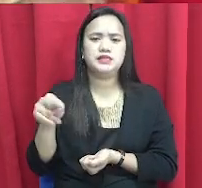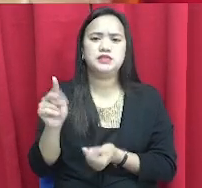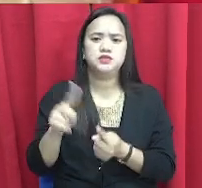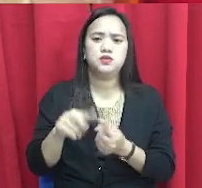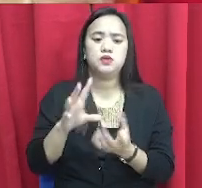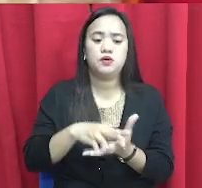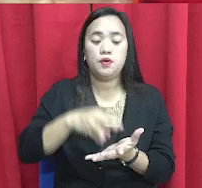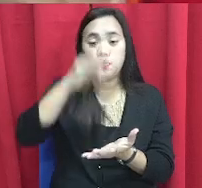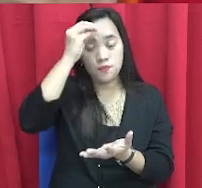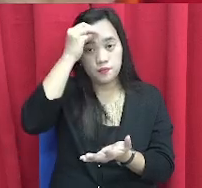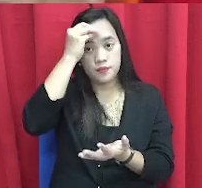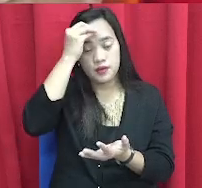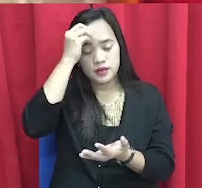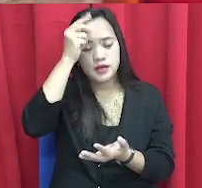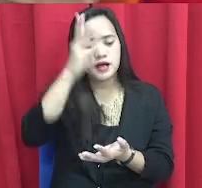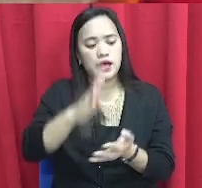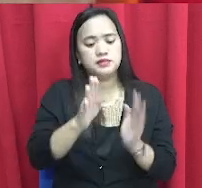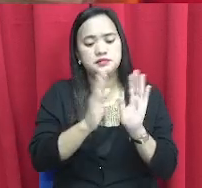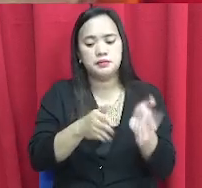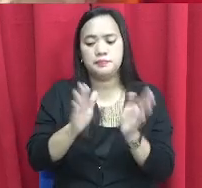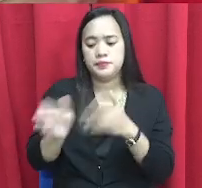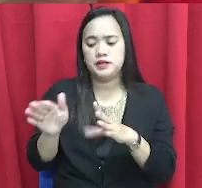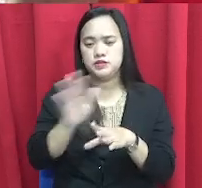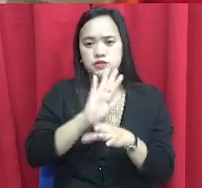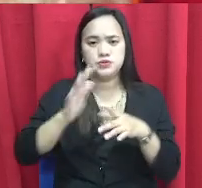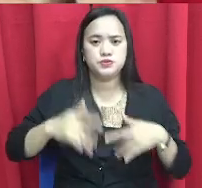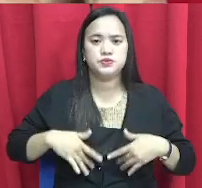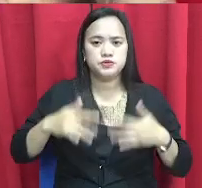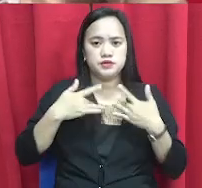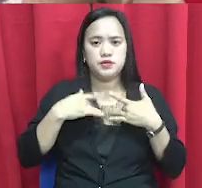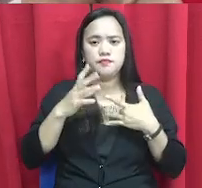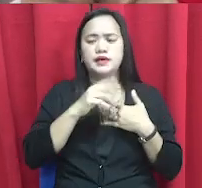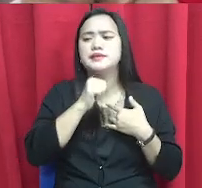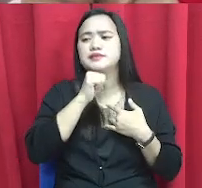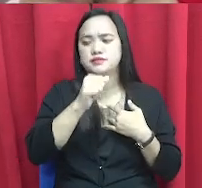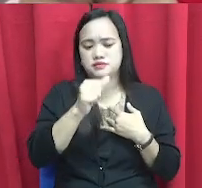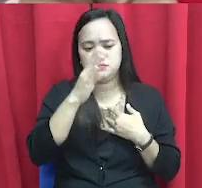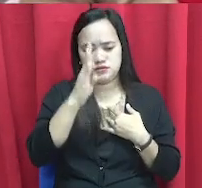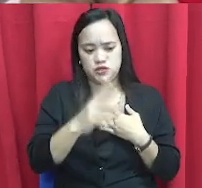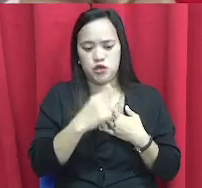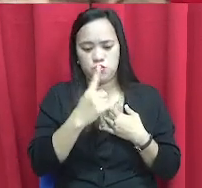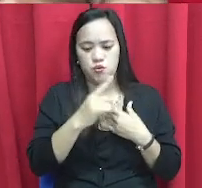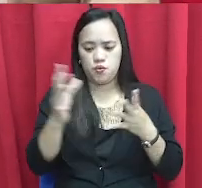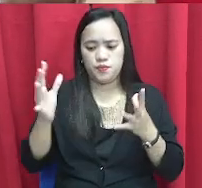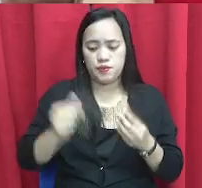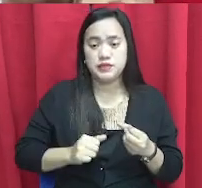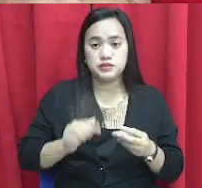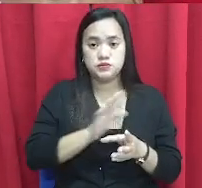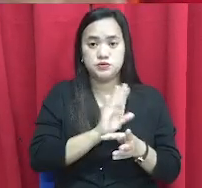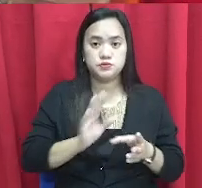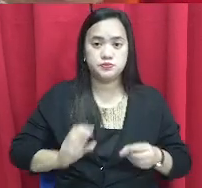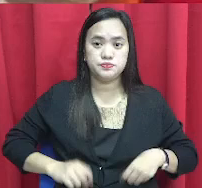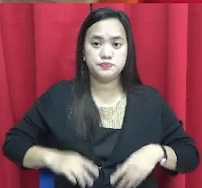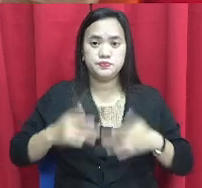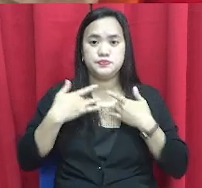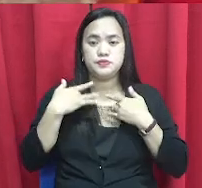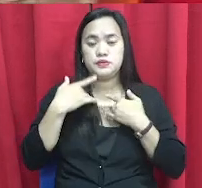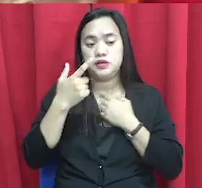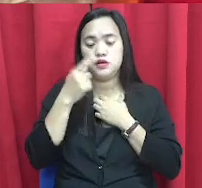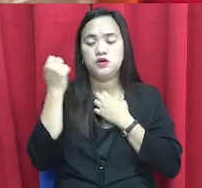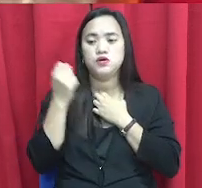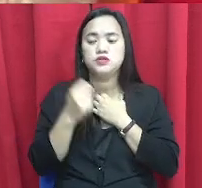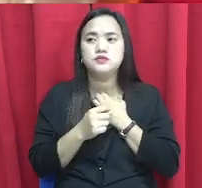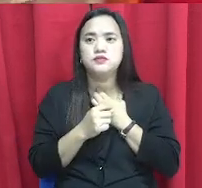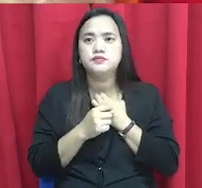sundin ang plano ng Diyos at hindi yung Diyos ang sumunod sa plano natin Amen Bakit po kasi kapag ang ang ah